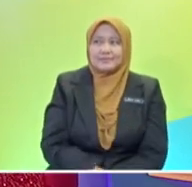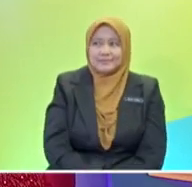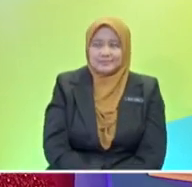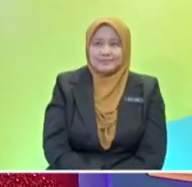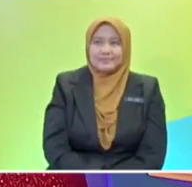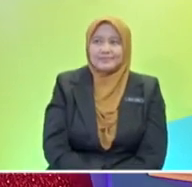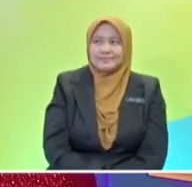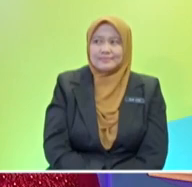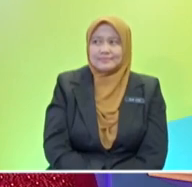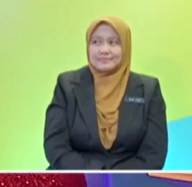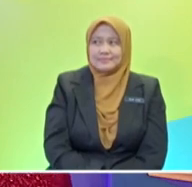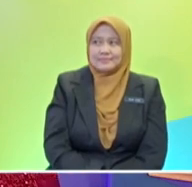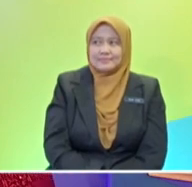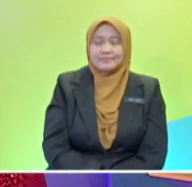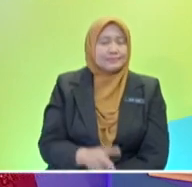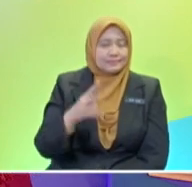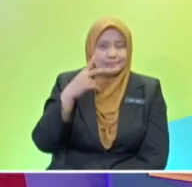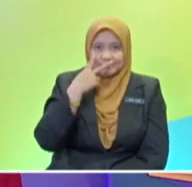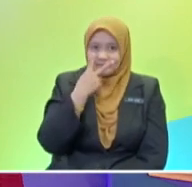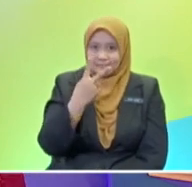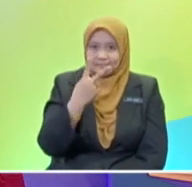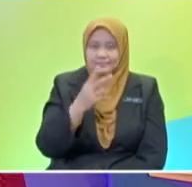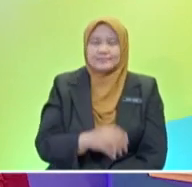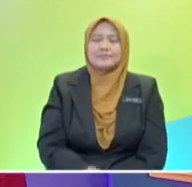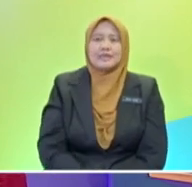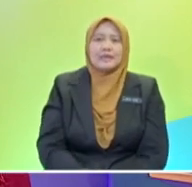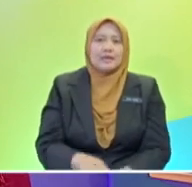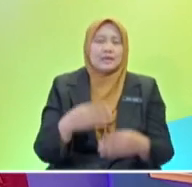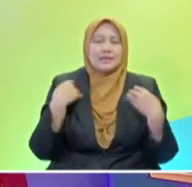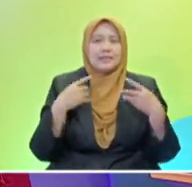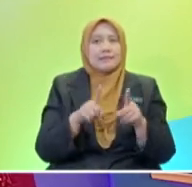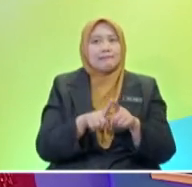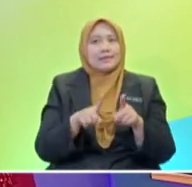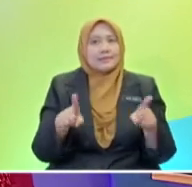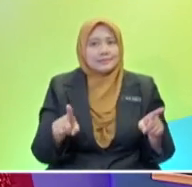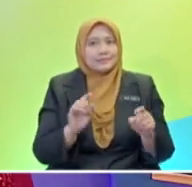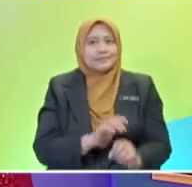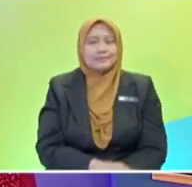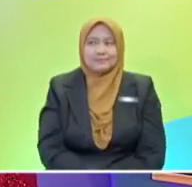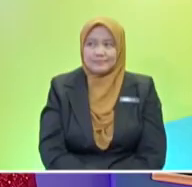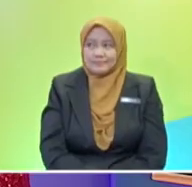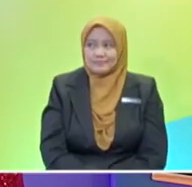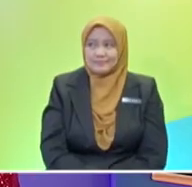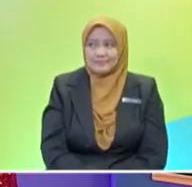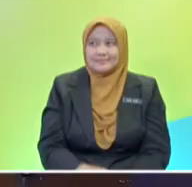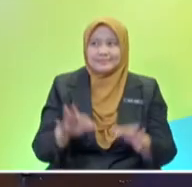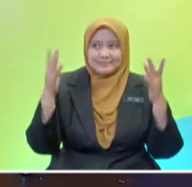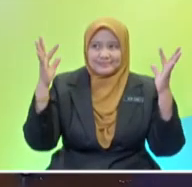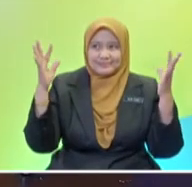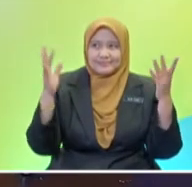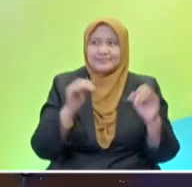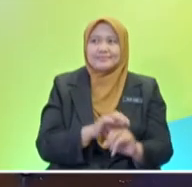tak? Nampak kan perbezaan dari warna pun dah nampak dah. Ada warna beza dari segi warna, dari segi bentuk. Okey, tepuk tangan untuk Din.